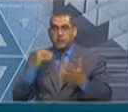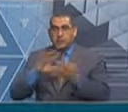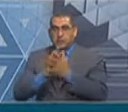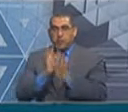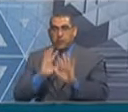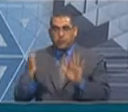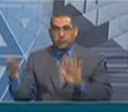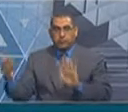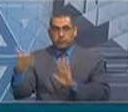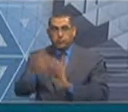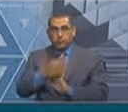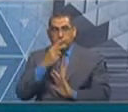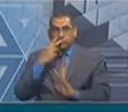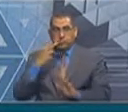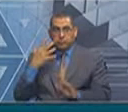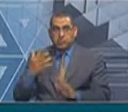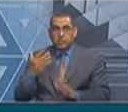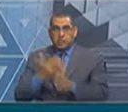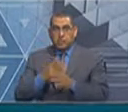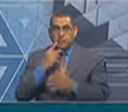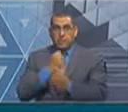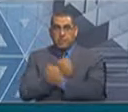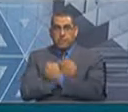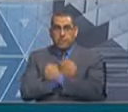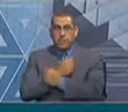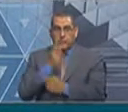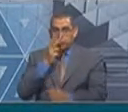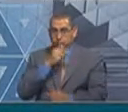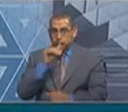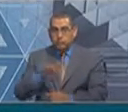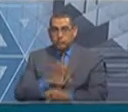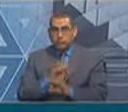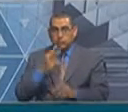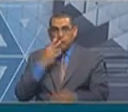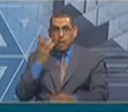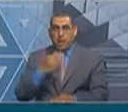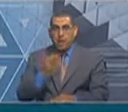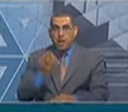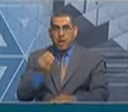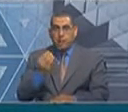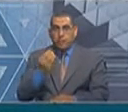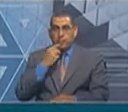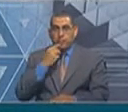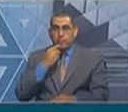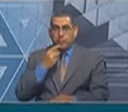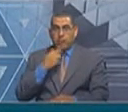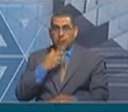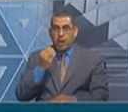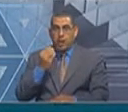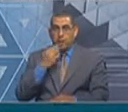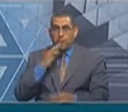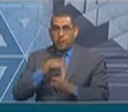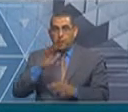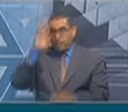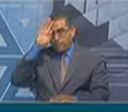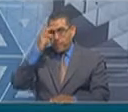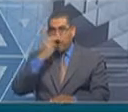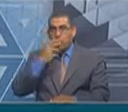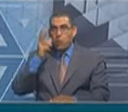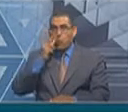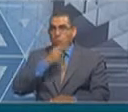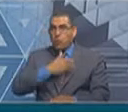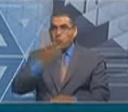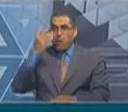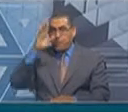بجوار متحف الحضارة، خاصة وأن متحف الحضارة سوف يستقبل نحو 40 مومياء لملوك وملكات مصر